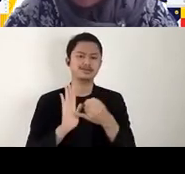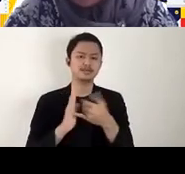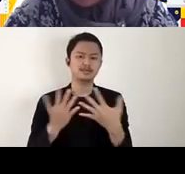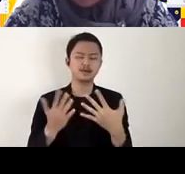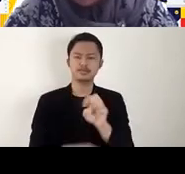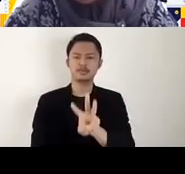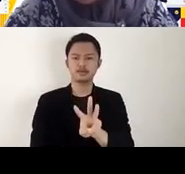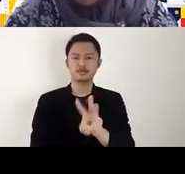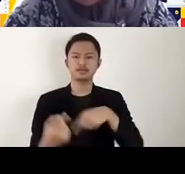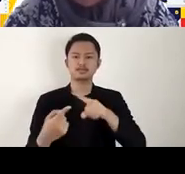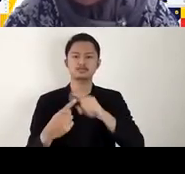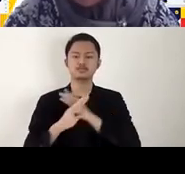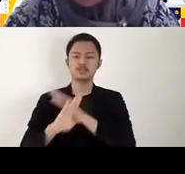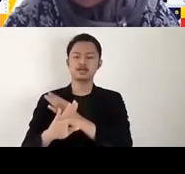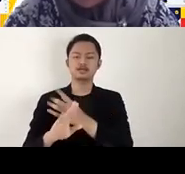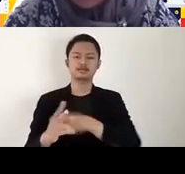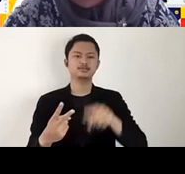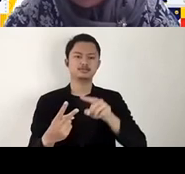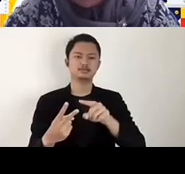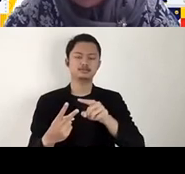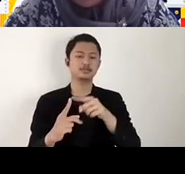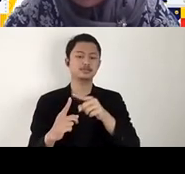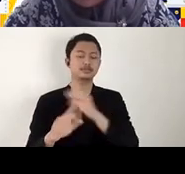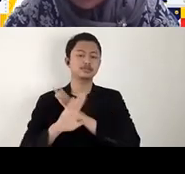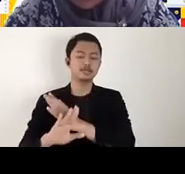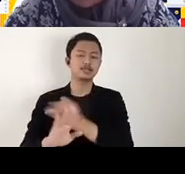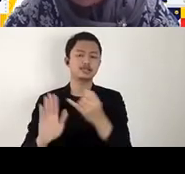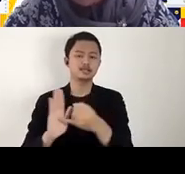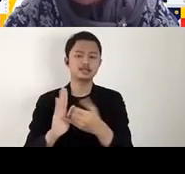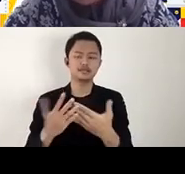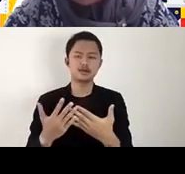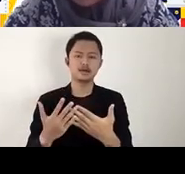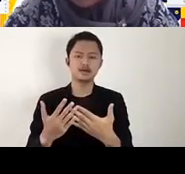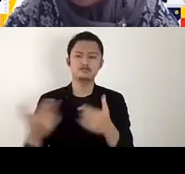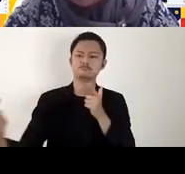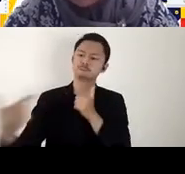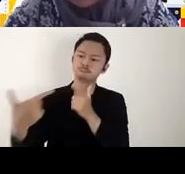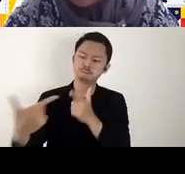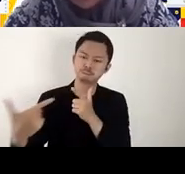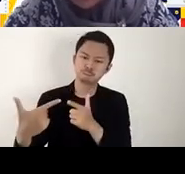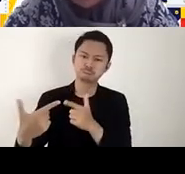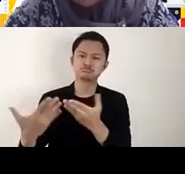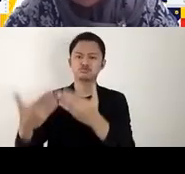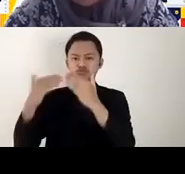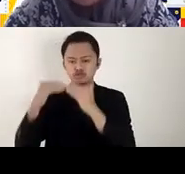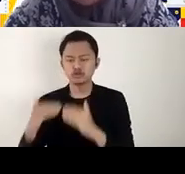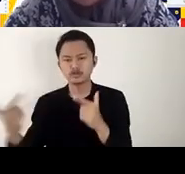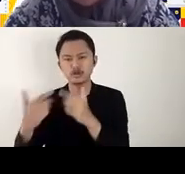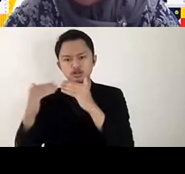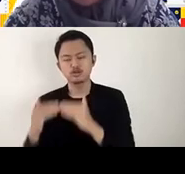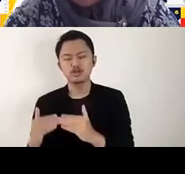pilar yang pertama adalah pencegahan yang terdiri dari account radikalisasi dengan di kalisasi dan kesiapsiagaan